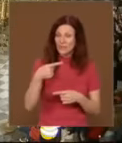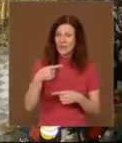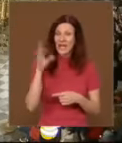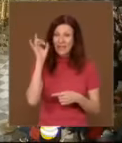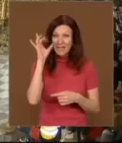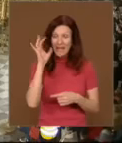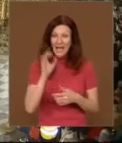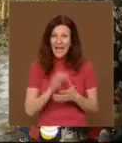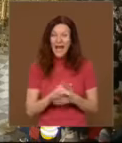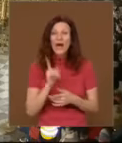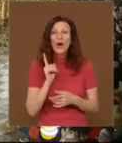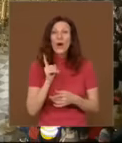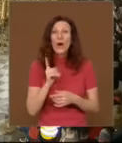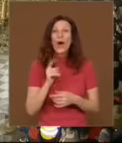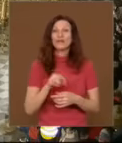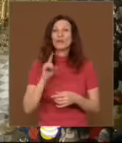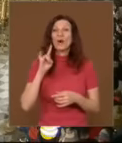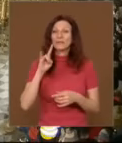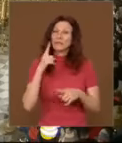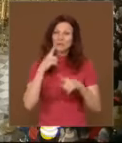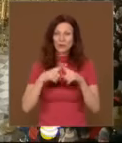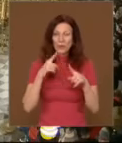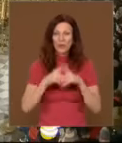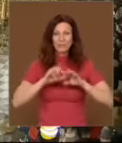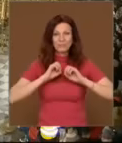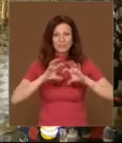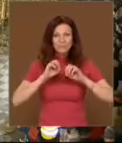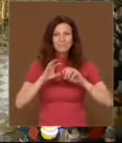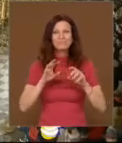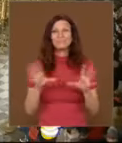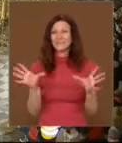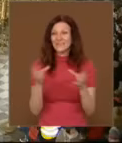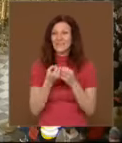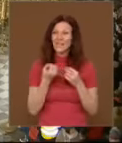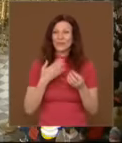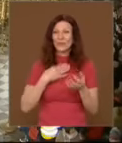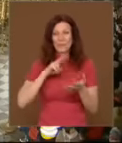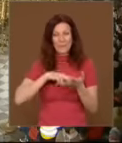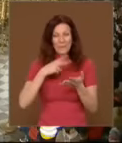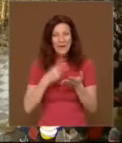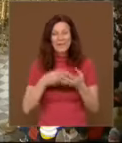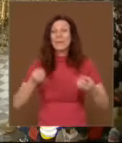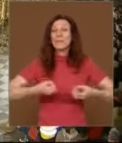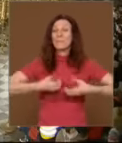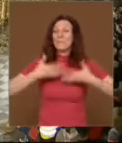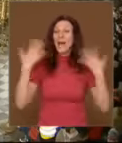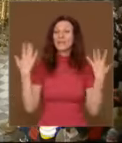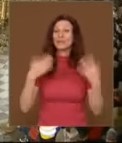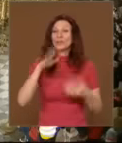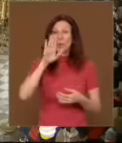когато ще излъчим и проследим заедно празничното